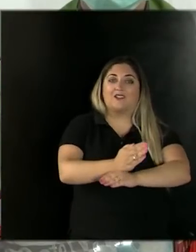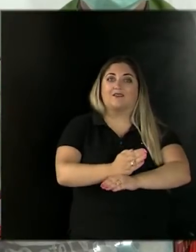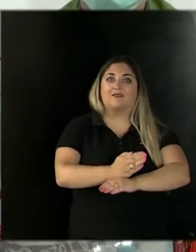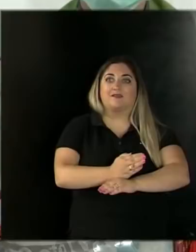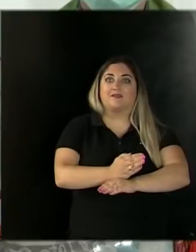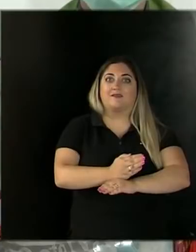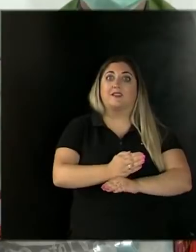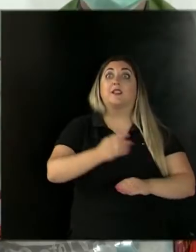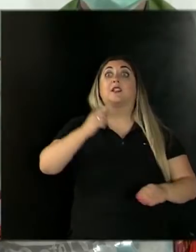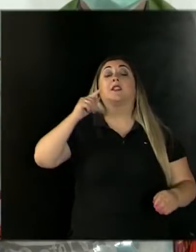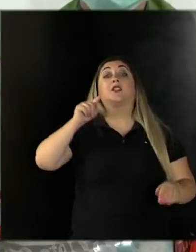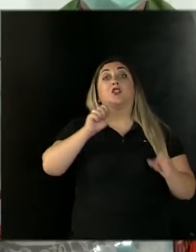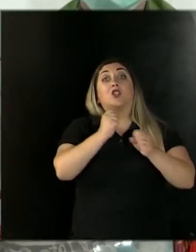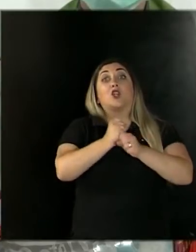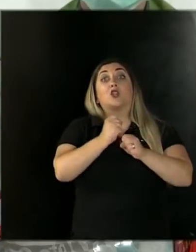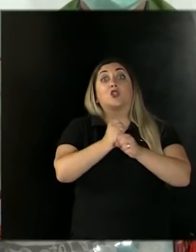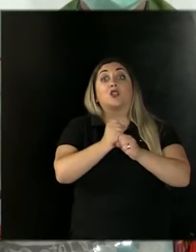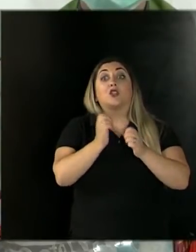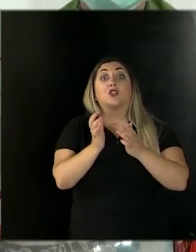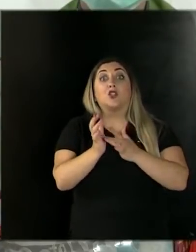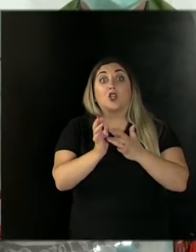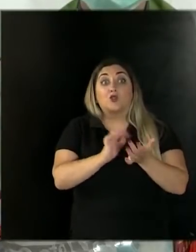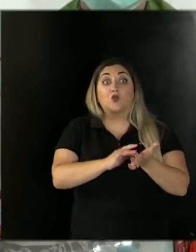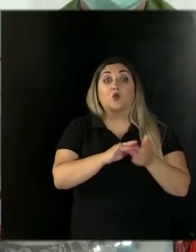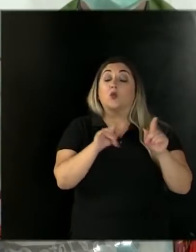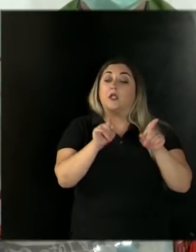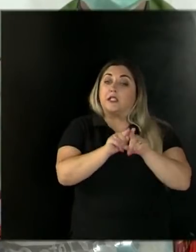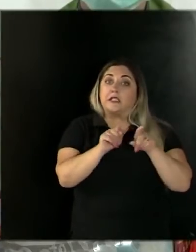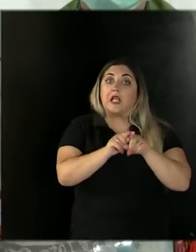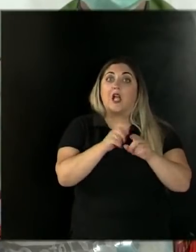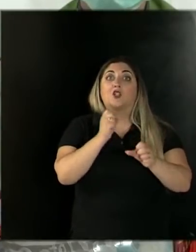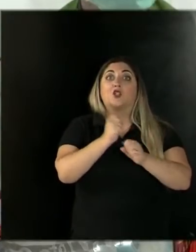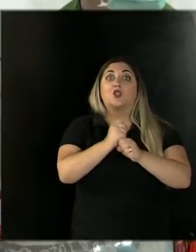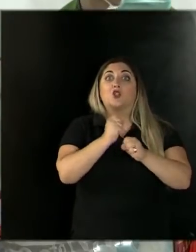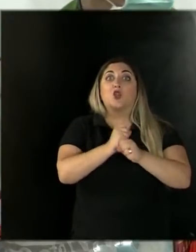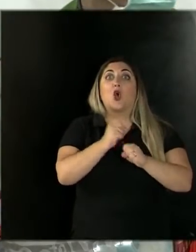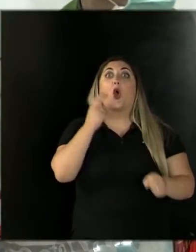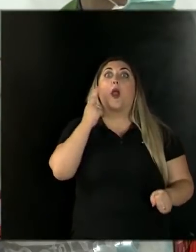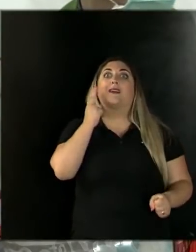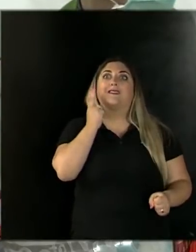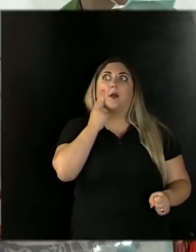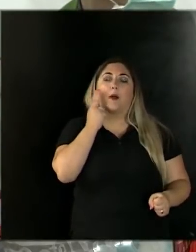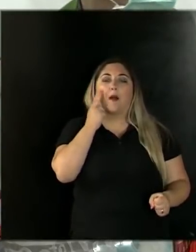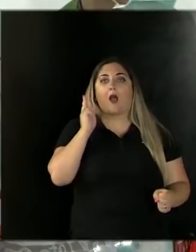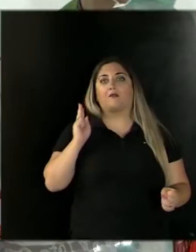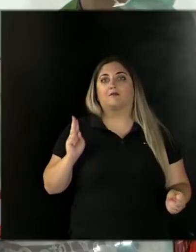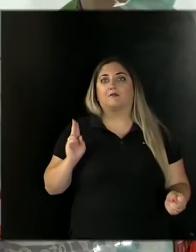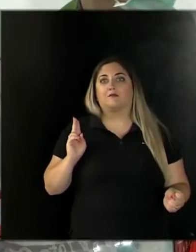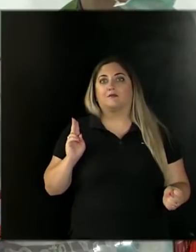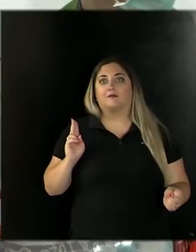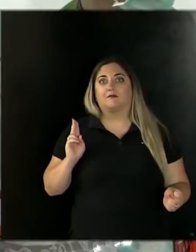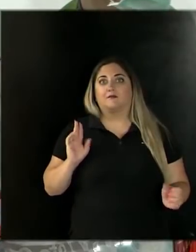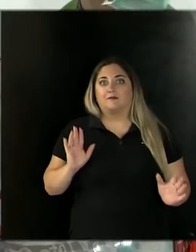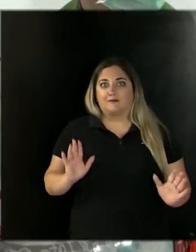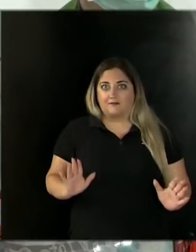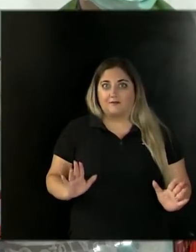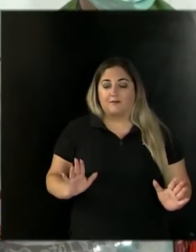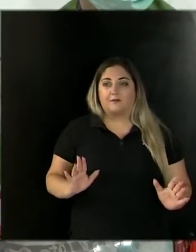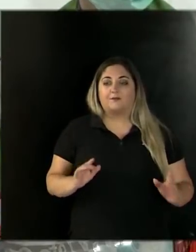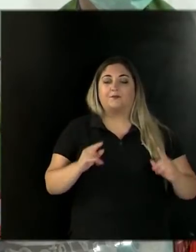ħa is-sena ta' missieru Giuseppi. Il-Mastru Daxxa bin Marija.